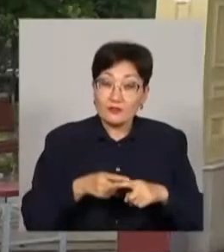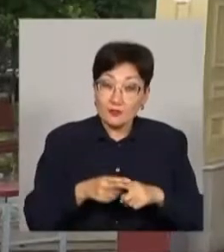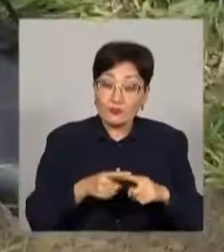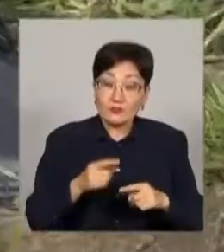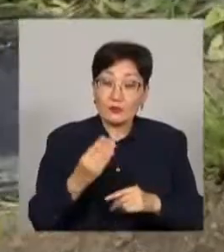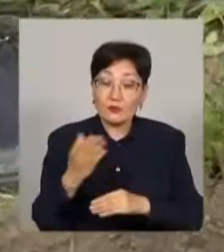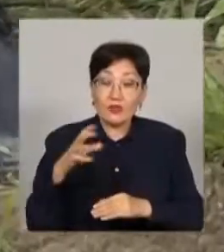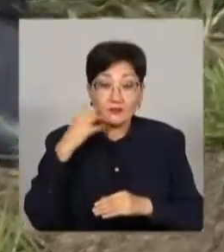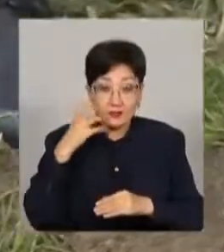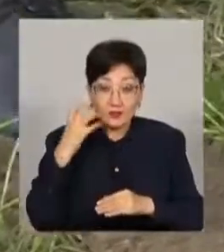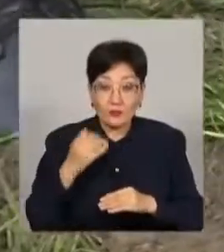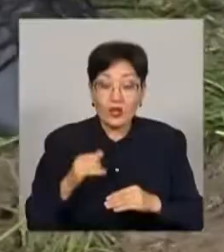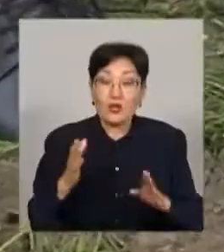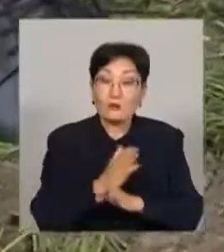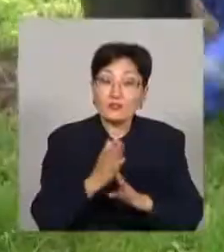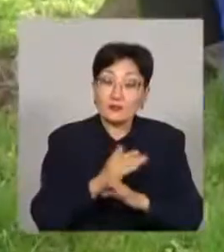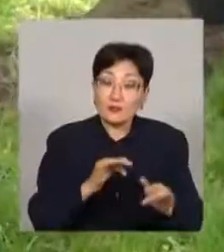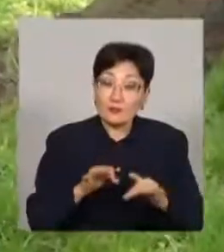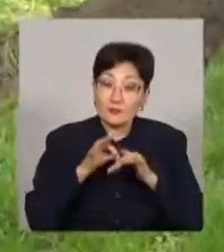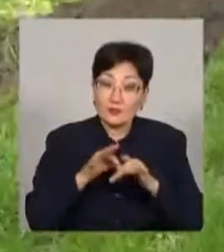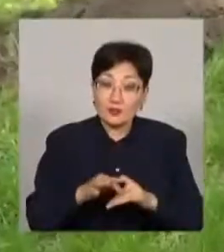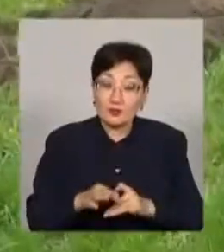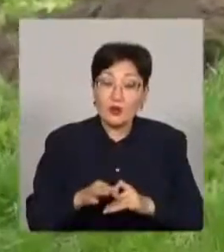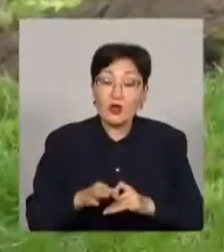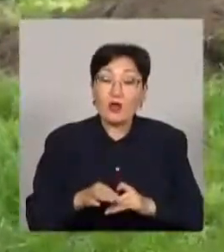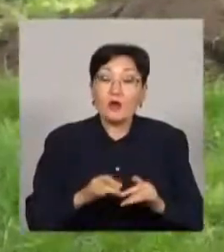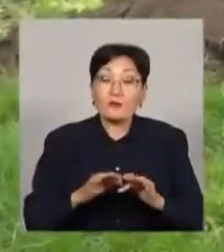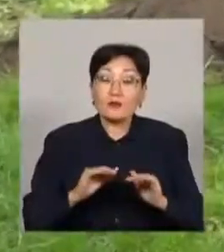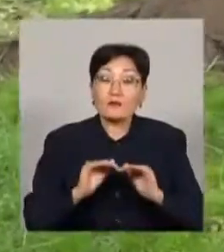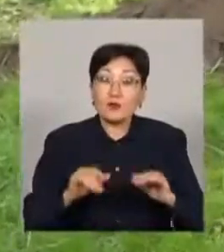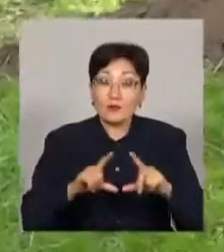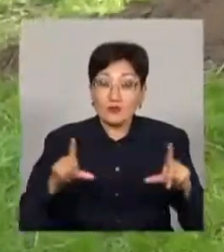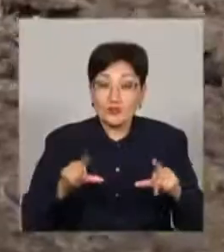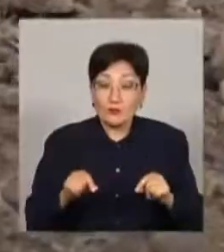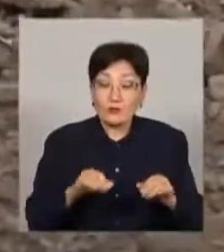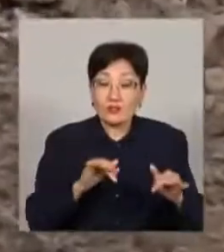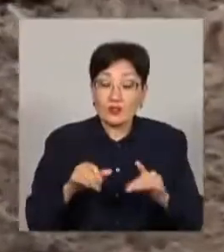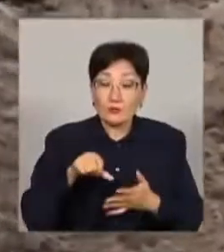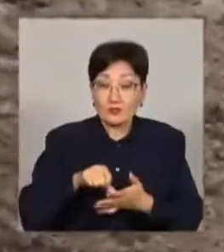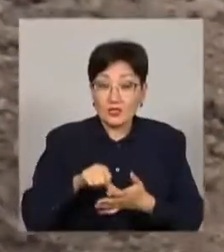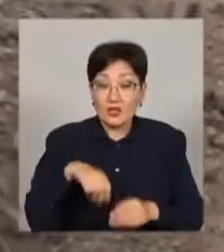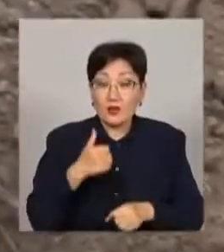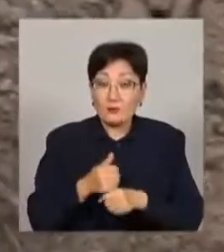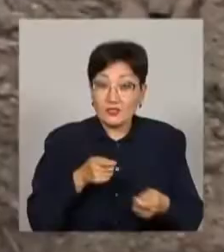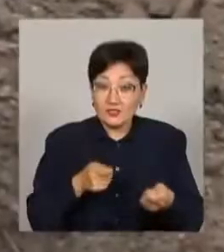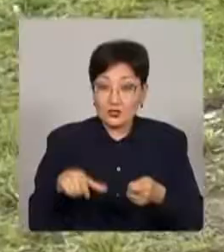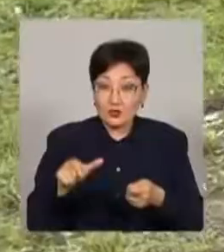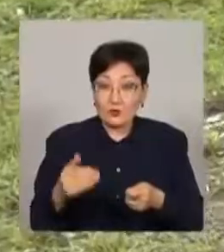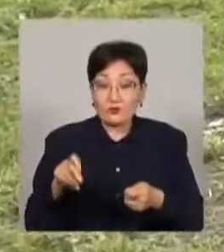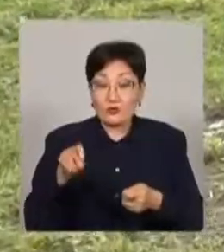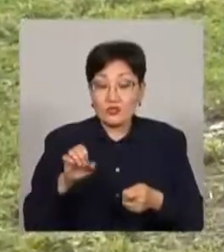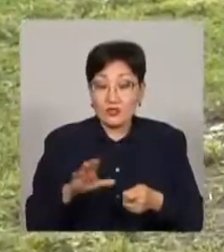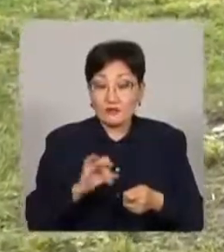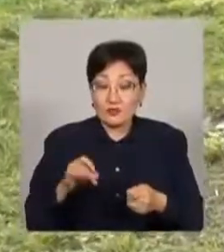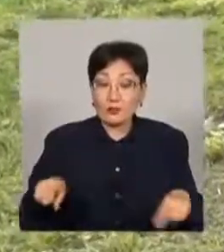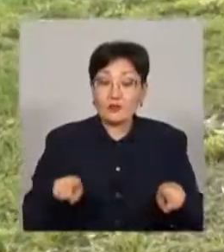них яблоневые. Экологическая акция прошла в парке «Детский». В традиционном мероприятии приняли участие глава мегаполиса Ерболат Досаев,